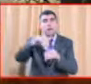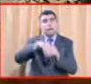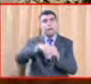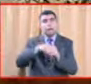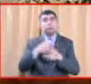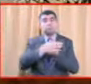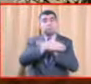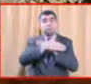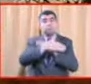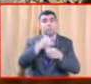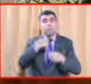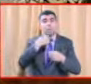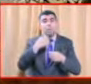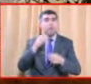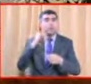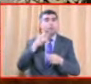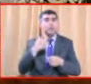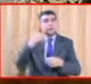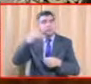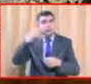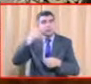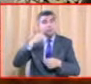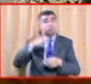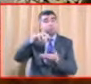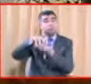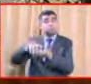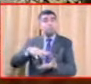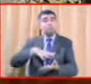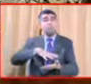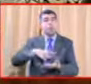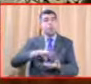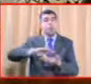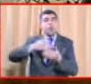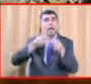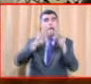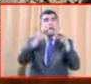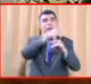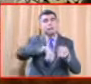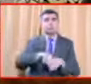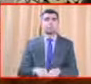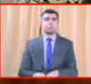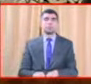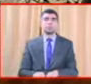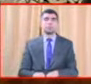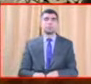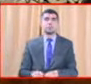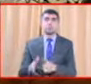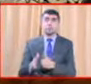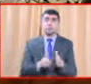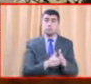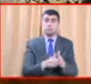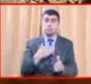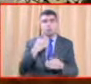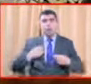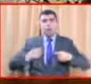تبيم الاستفادة من شبكات الهاتف الانترنت ببعض الجهات المملكة. تفضلوا السيد النائب. تفضلوا. شكرا سيد